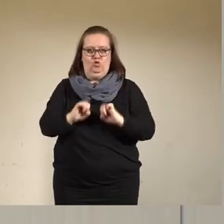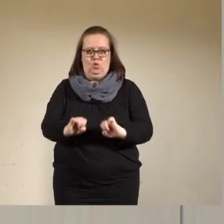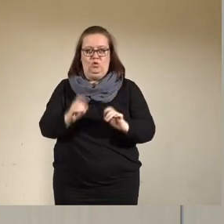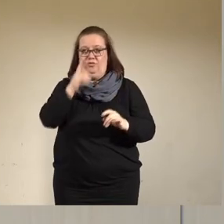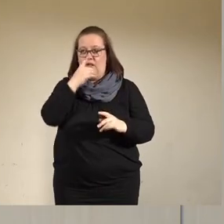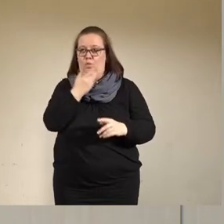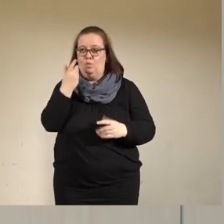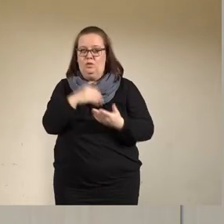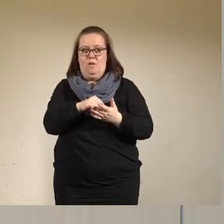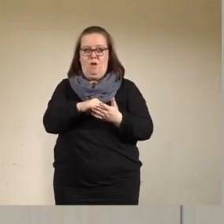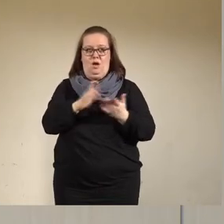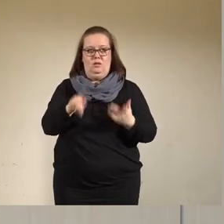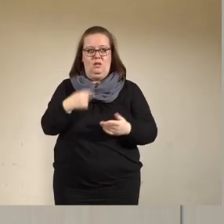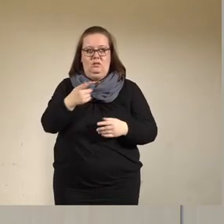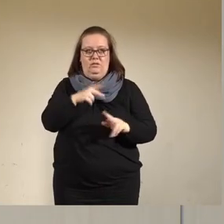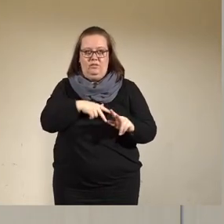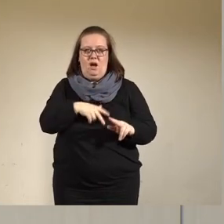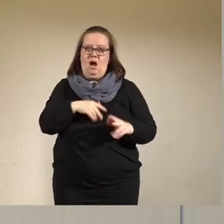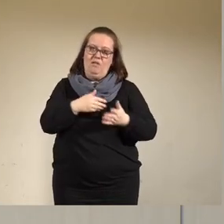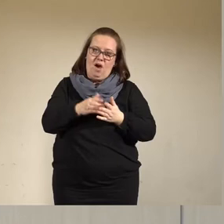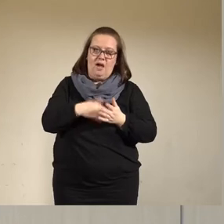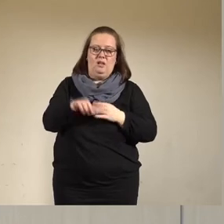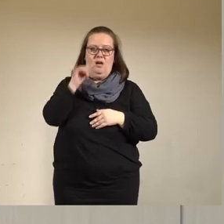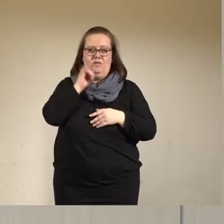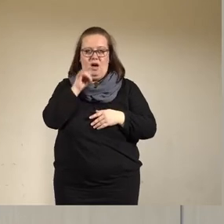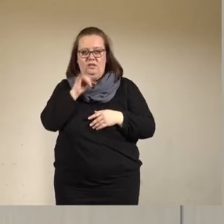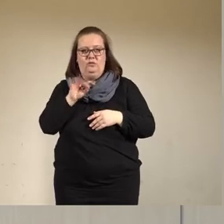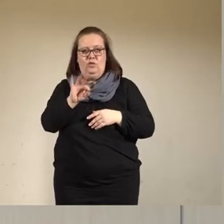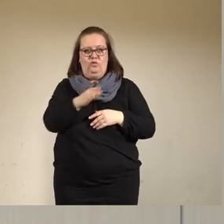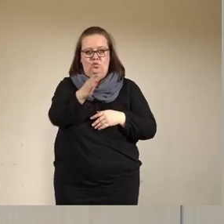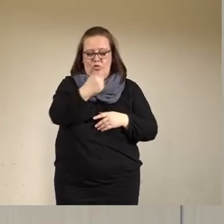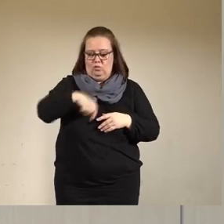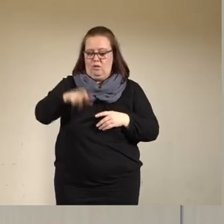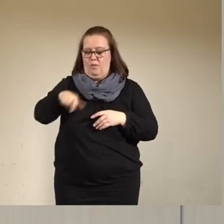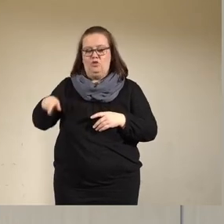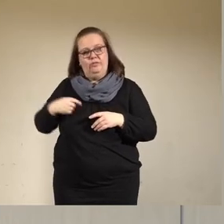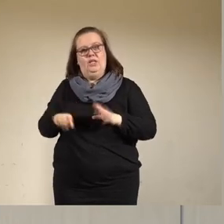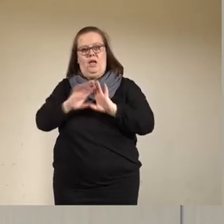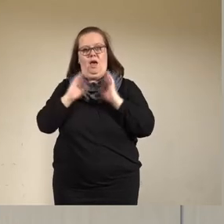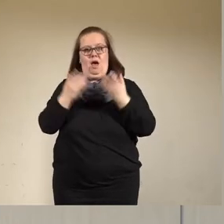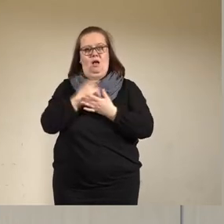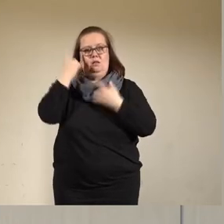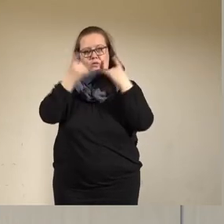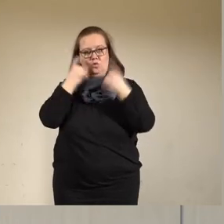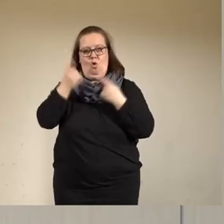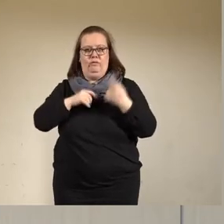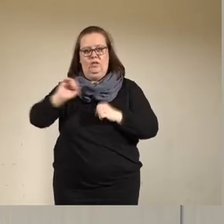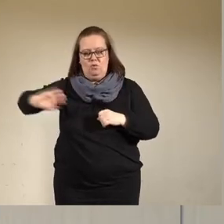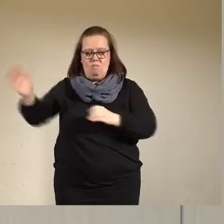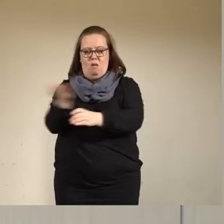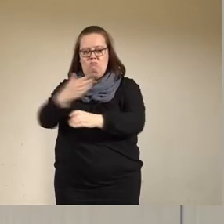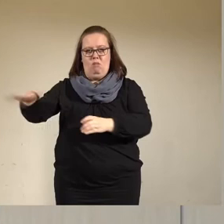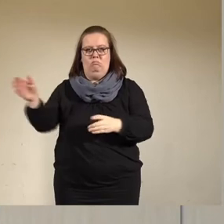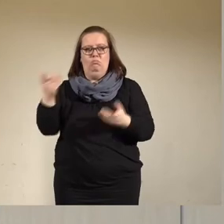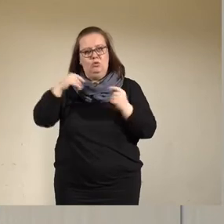das nicht mitträgt, der schlägt wirklich Fridays und allen Menschen, die sich um diesen Erdball Gedanken machen, sozusagen links und rechts